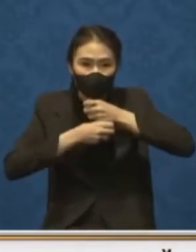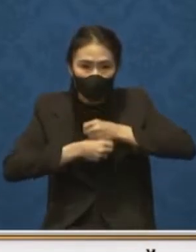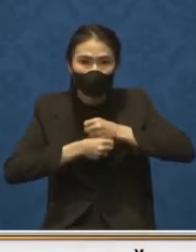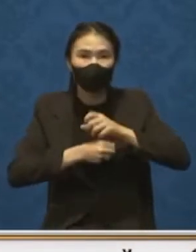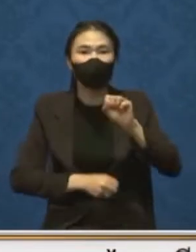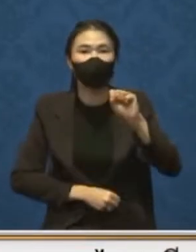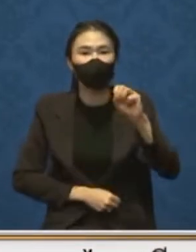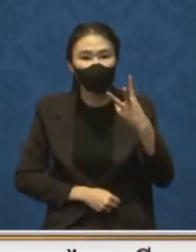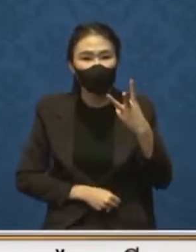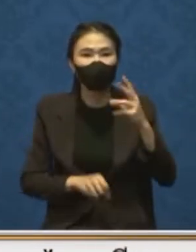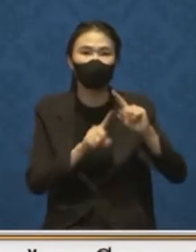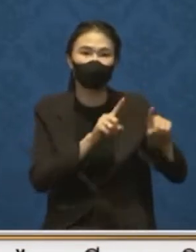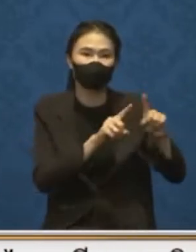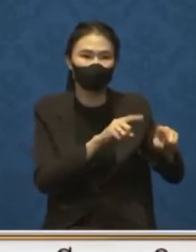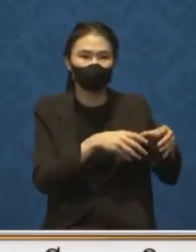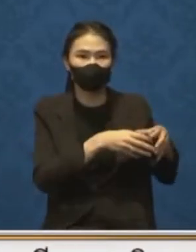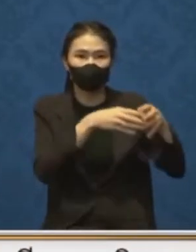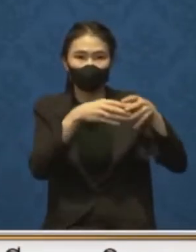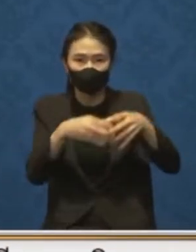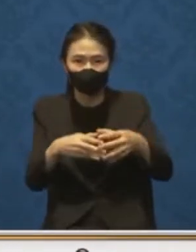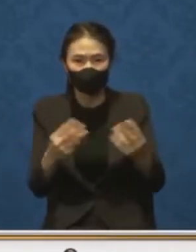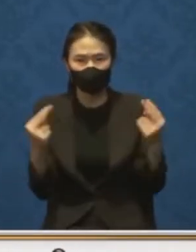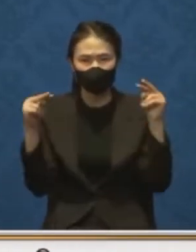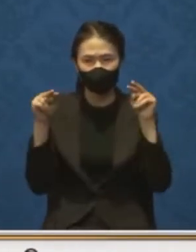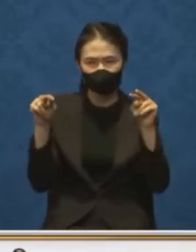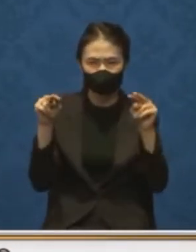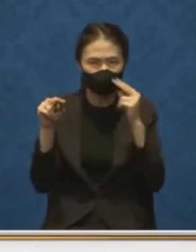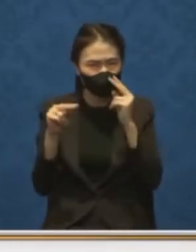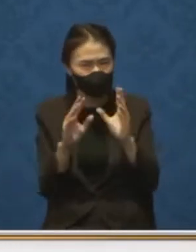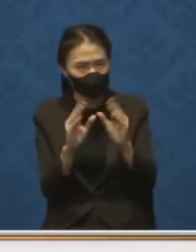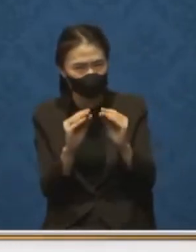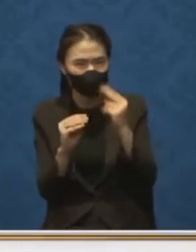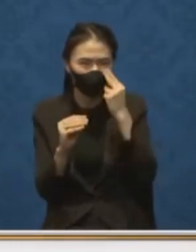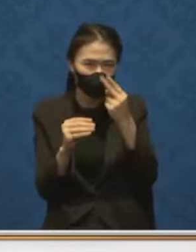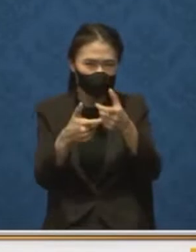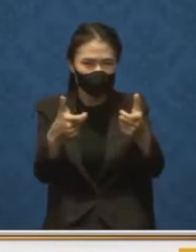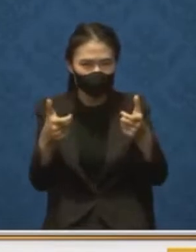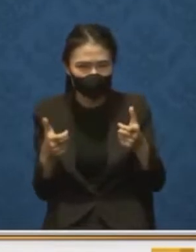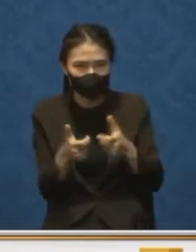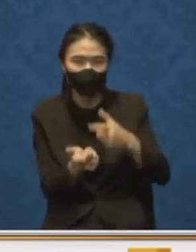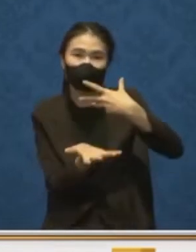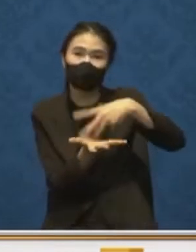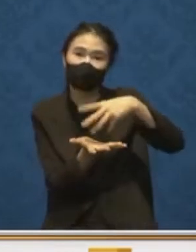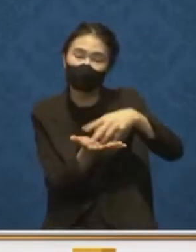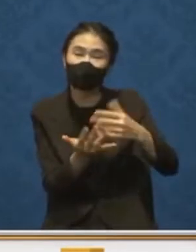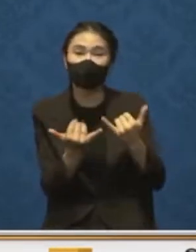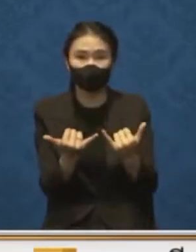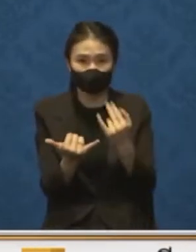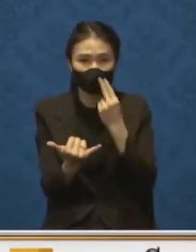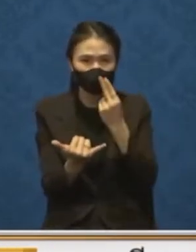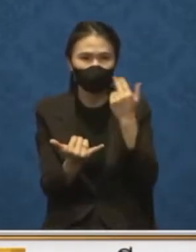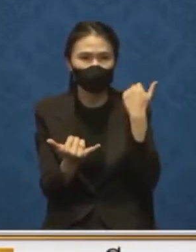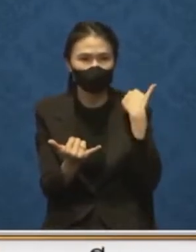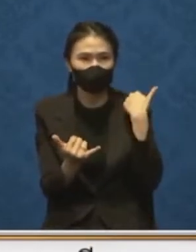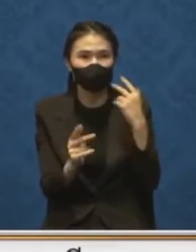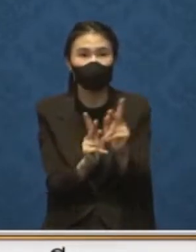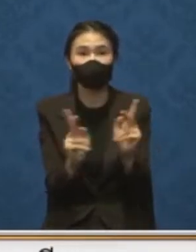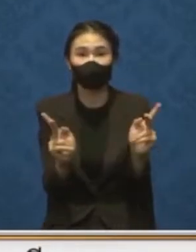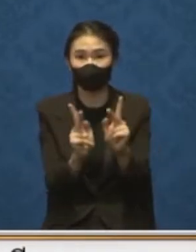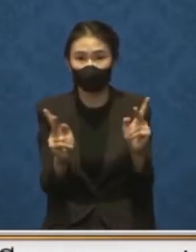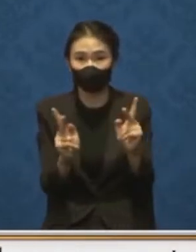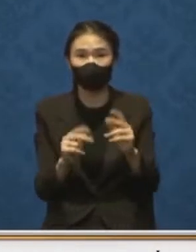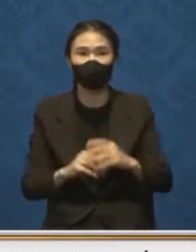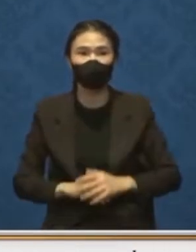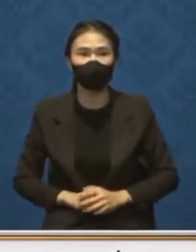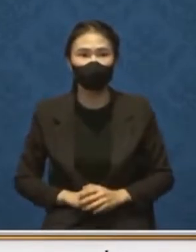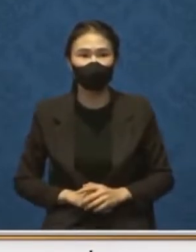การเดินทางมาเฝ้าสังเกตการการรายงานการฉบับนี้นะครับรายงานของคณะกรรมการฉบับนี้เพ